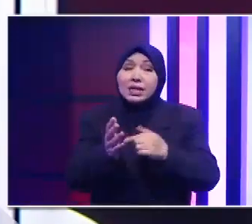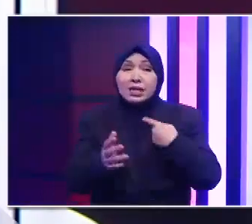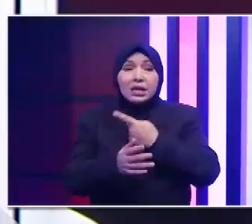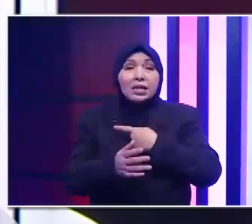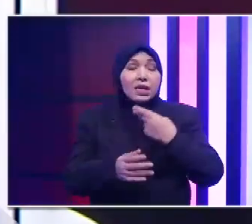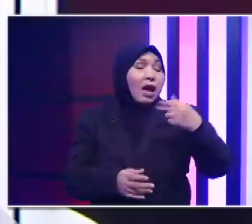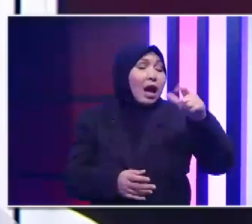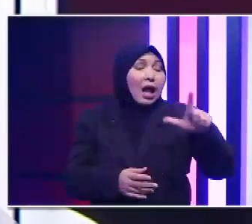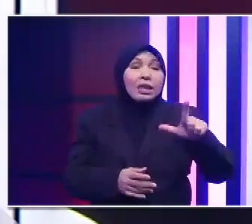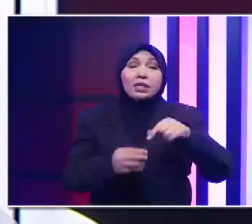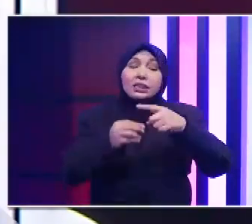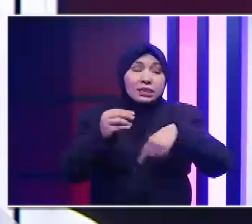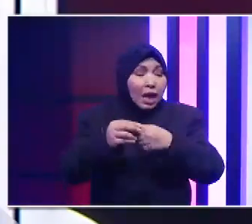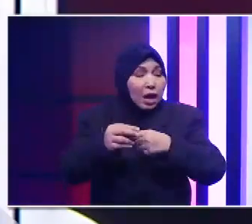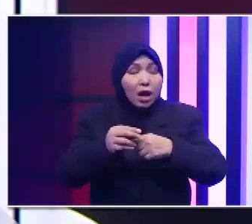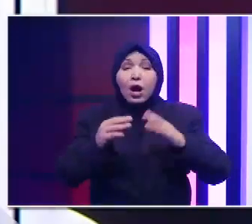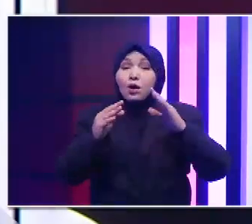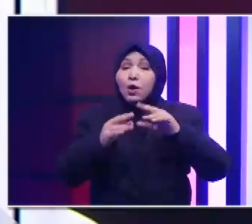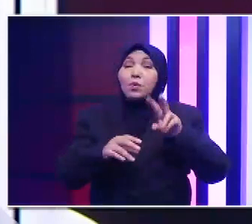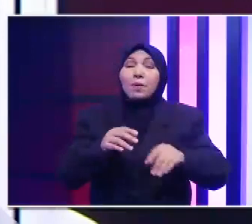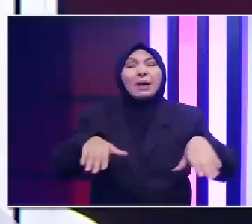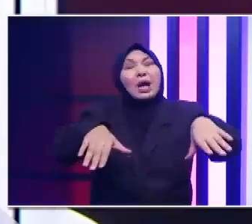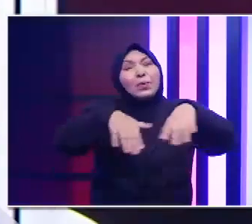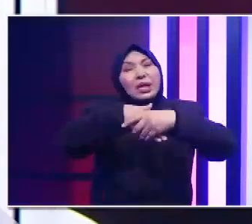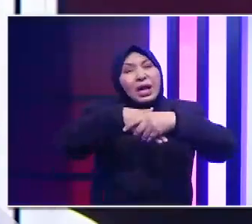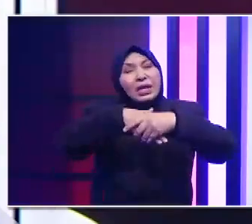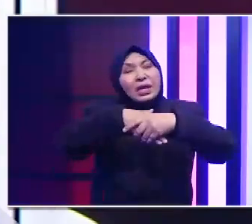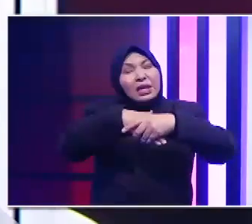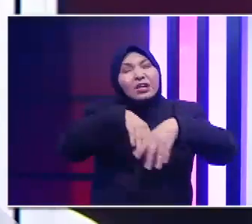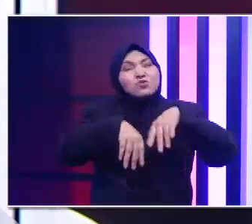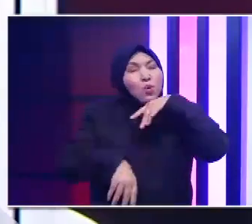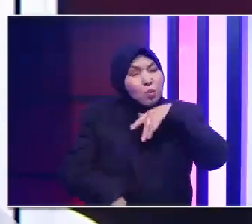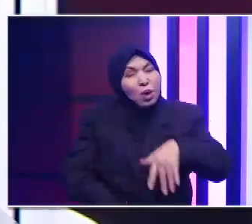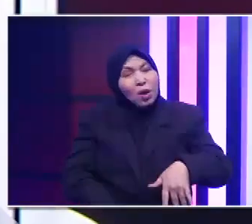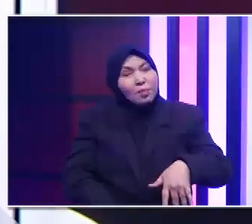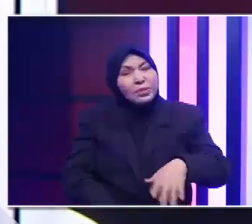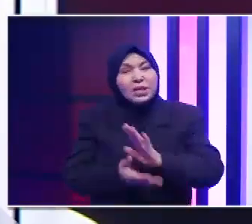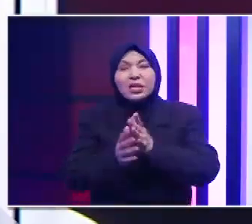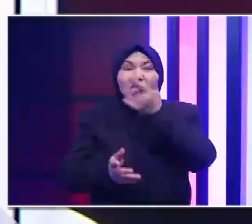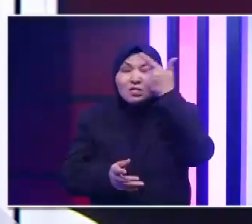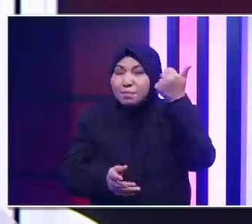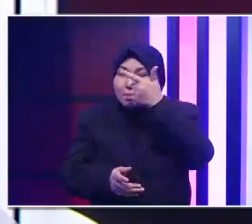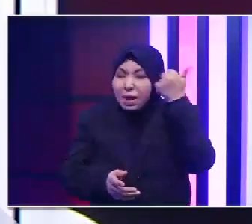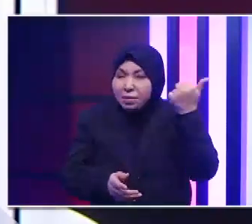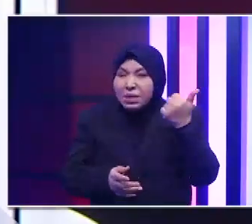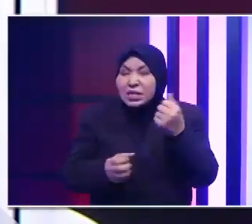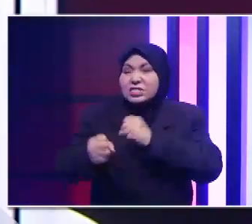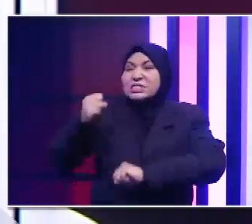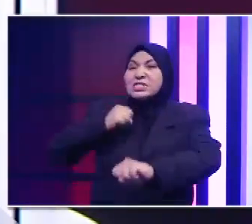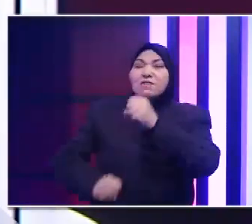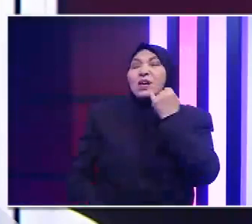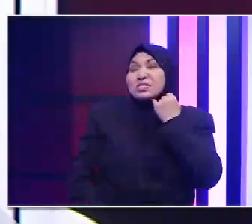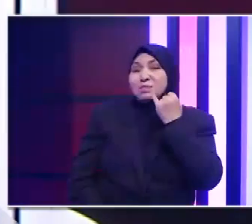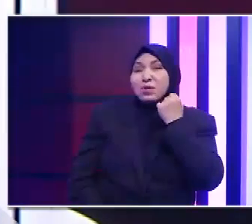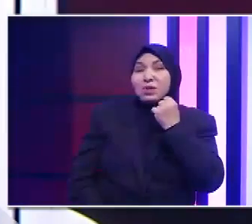terlalu rumah tangga elah hal rumah tangga Nabi Shallallahu Alaihi Wasallam Jadi mereka disebabkan oleh sifat cemburu ialah